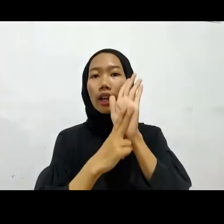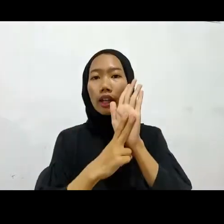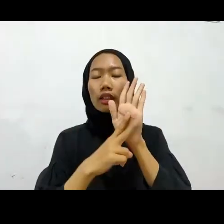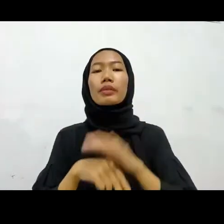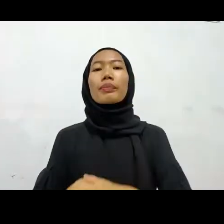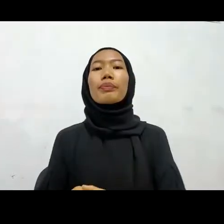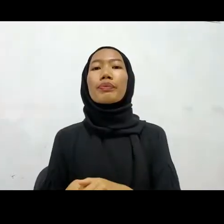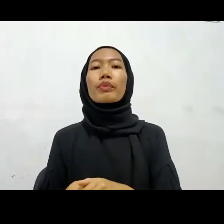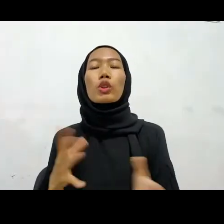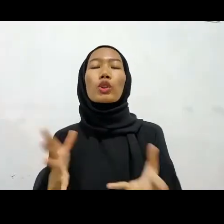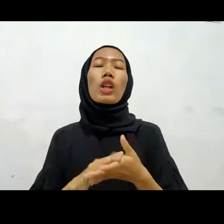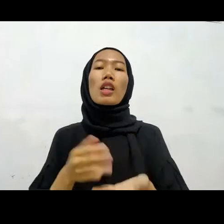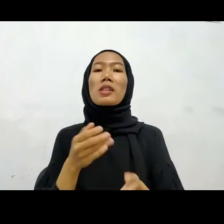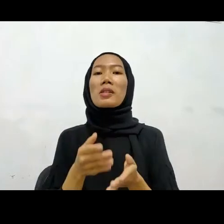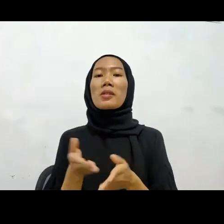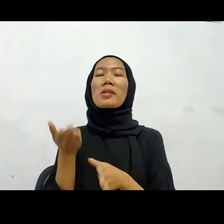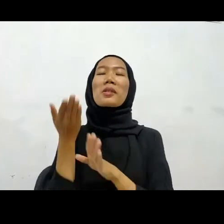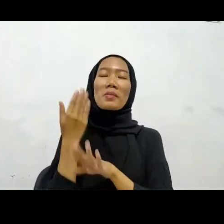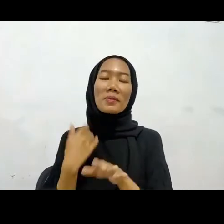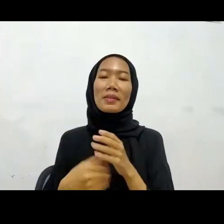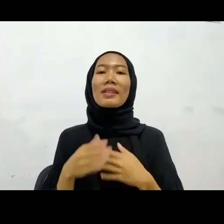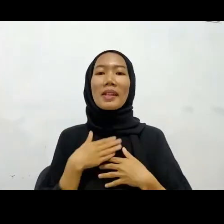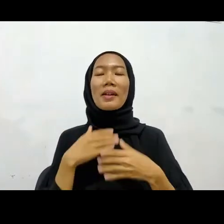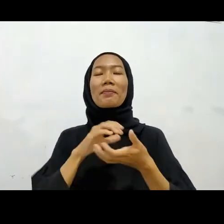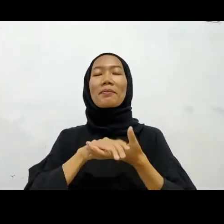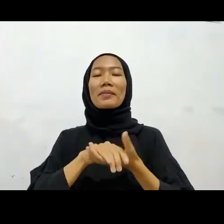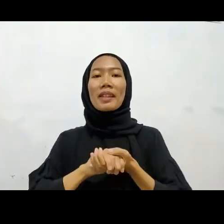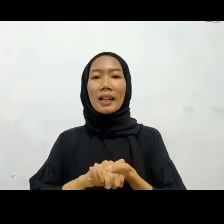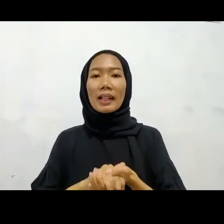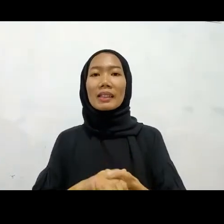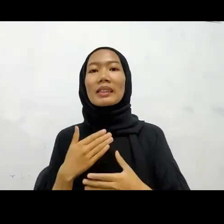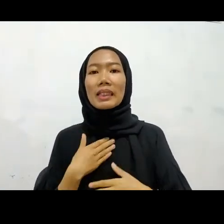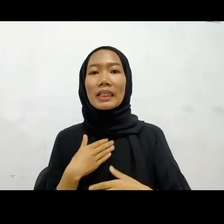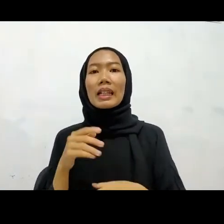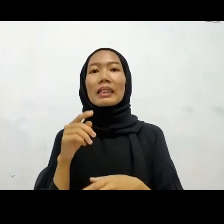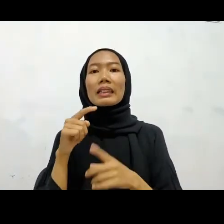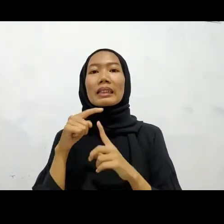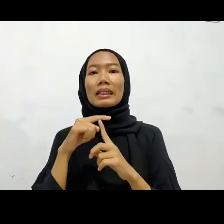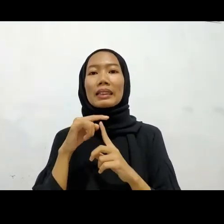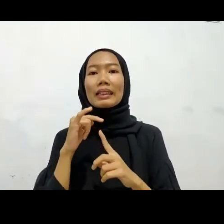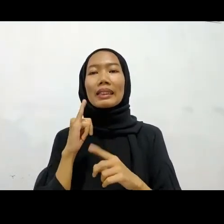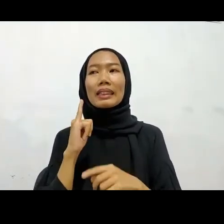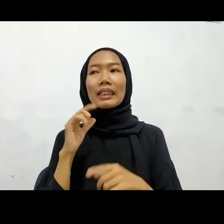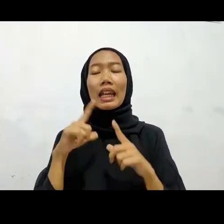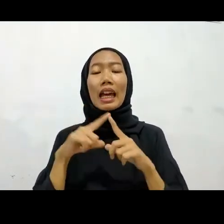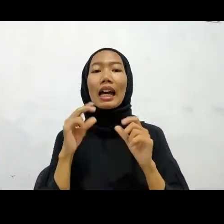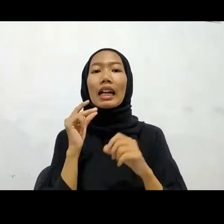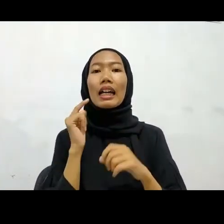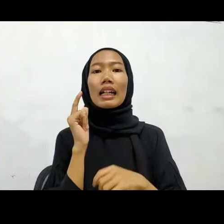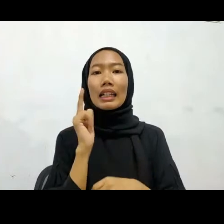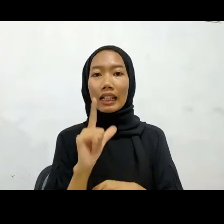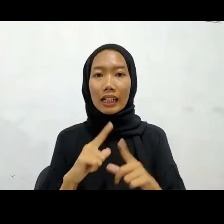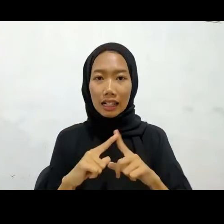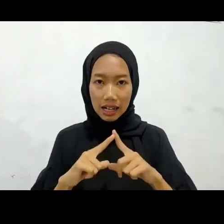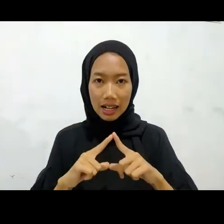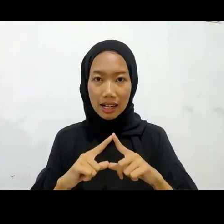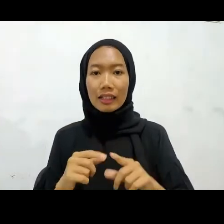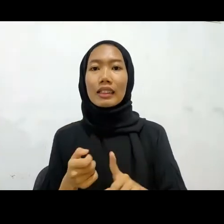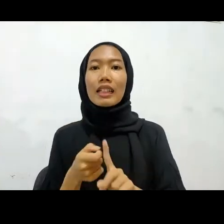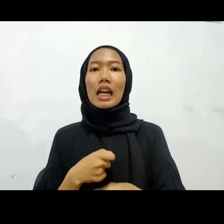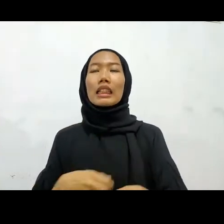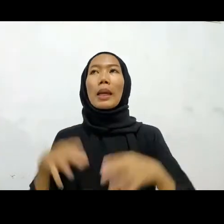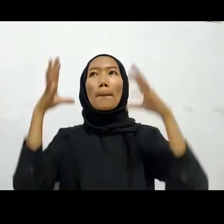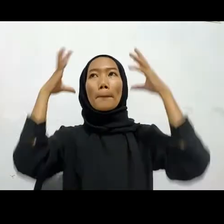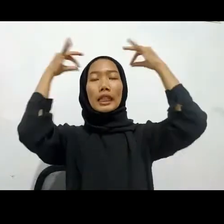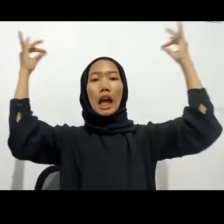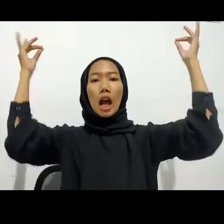Antoni. Terus sebelum di Nosal Institute di Melbourne University, saya jadi research fellow dan